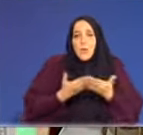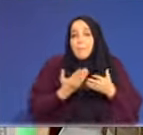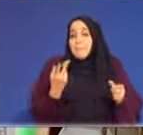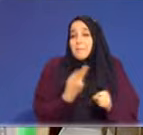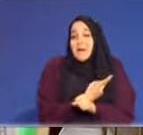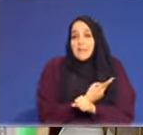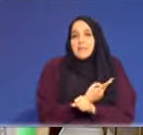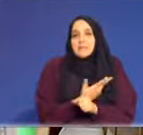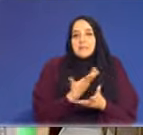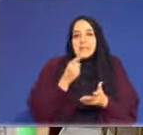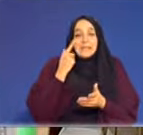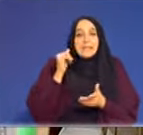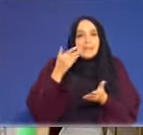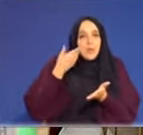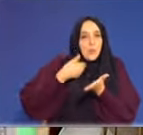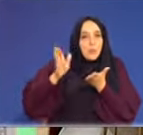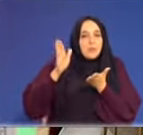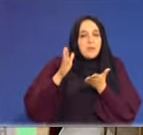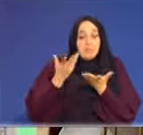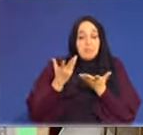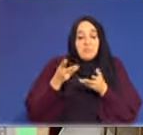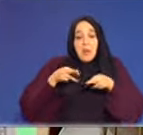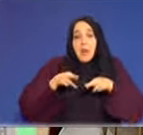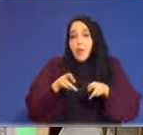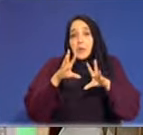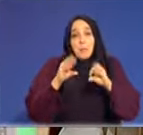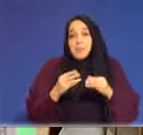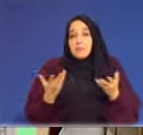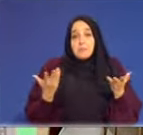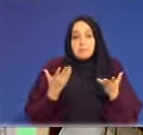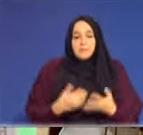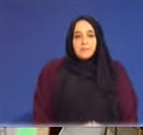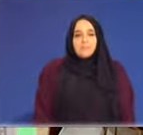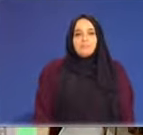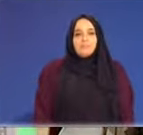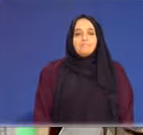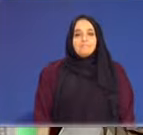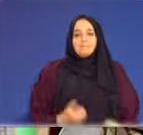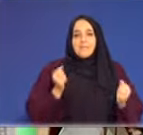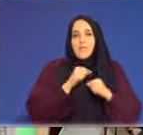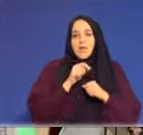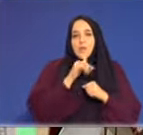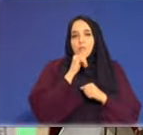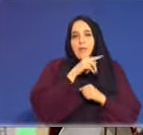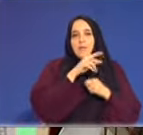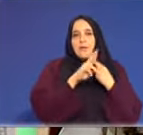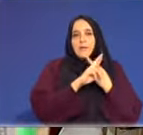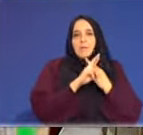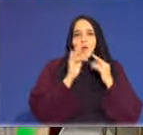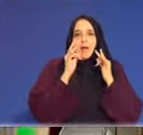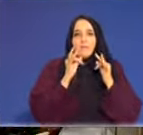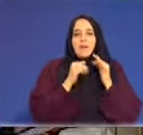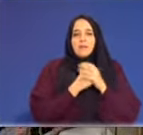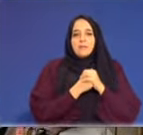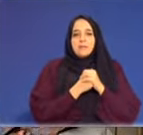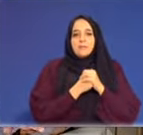وتنفيذ الحكم هذا يؤدي به إلى التشرد دكتور سعيد. إذن سينظر فضيلة الدكتور في هذه القضية